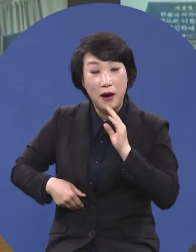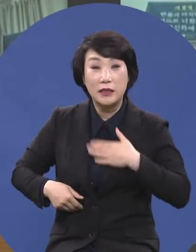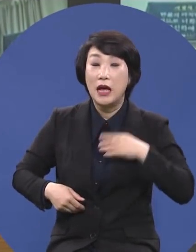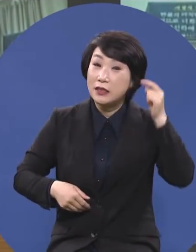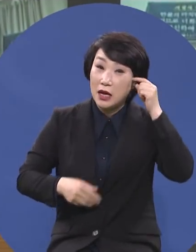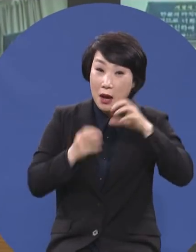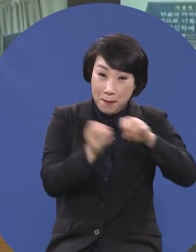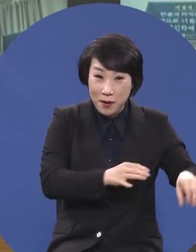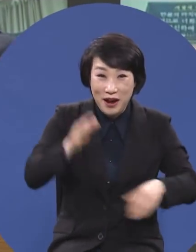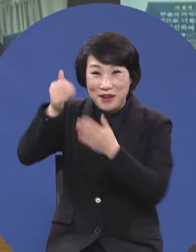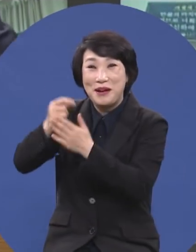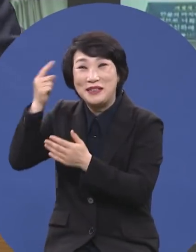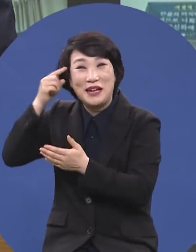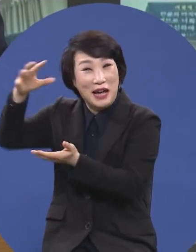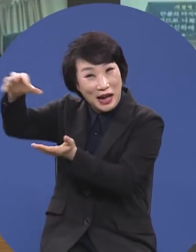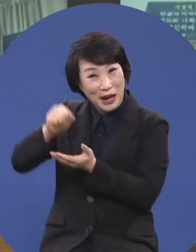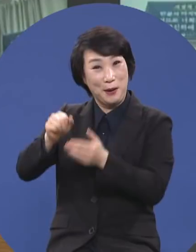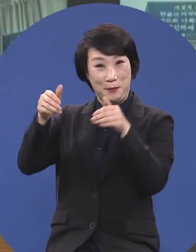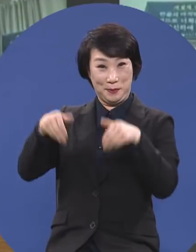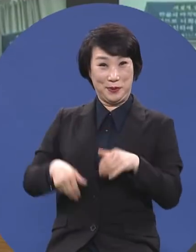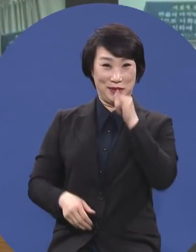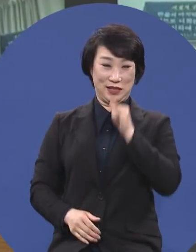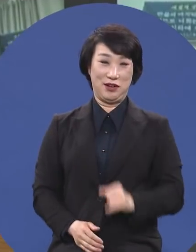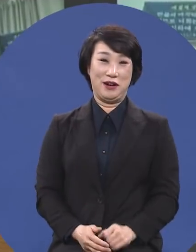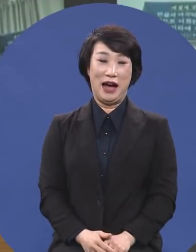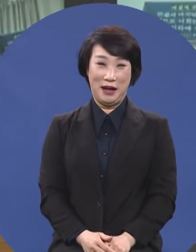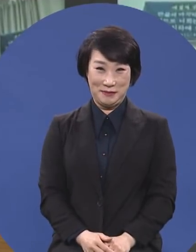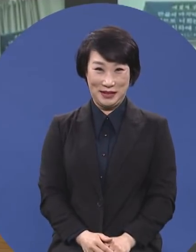버리고 하나님의 확신을 받아들이는 것입니다.